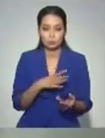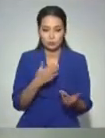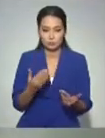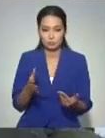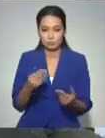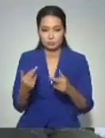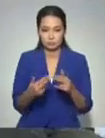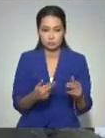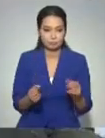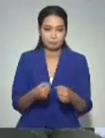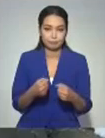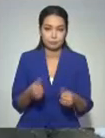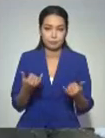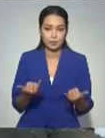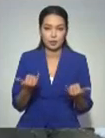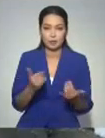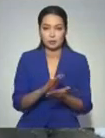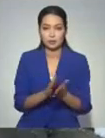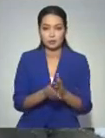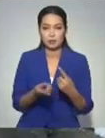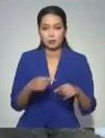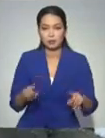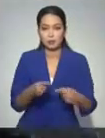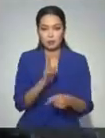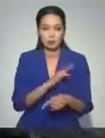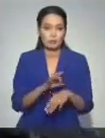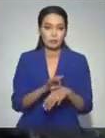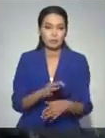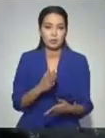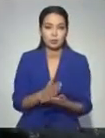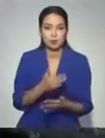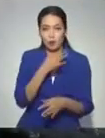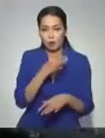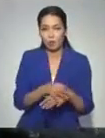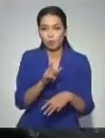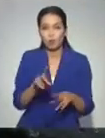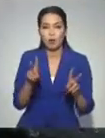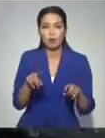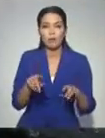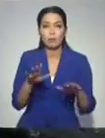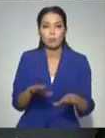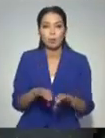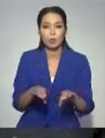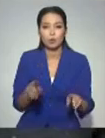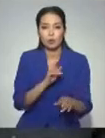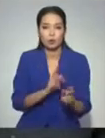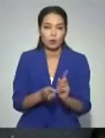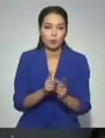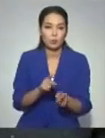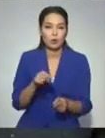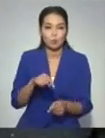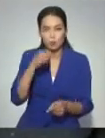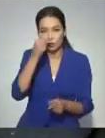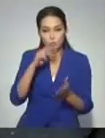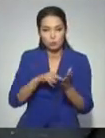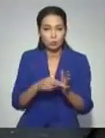аздырмайды. Қазір жағдайды қалыпқа келтіру жұмыстары жүргізіліп жатыр. Шылықтар аталған учаскедегі құбырларды ауыстыру үшін